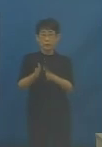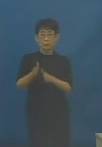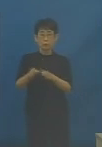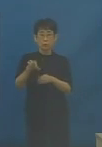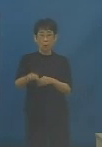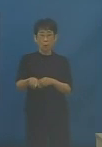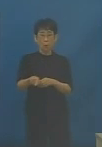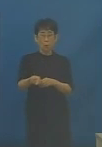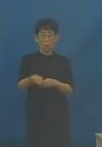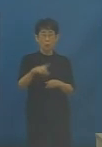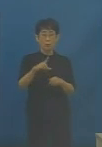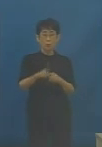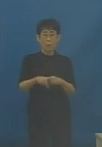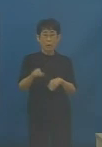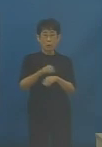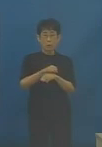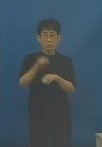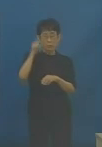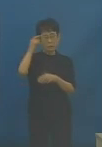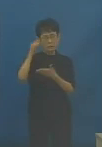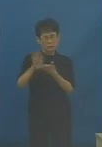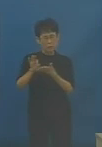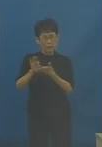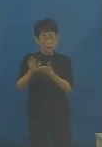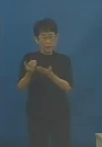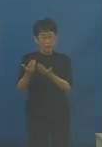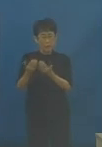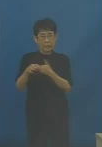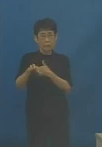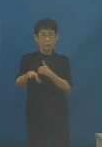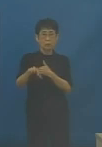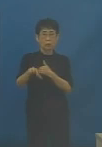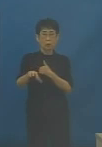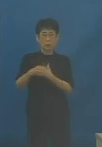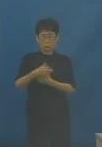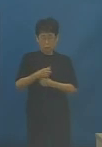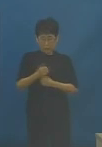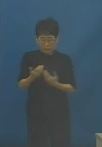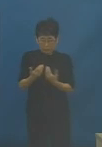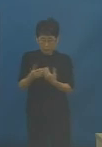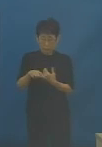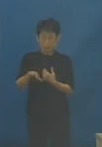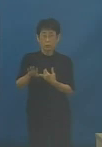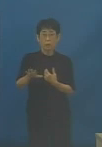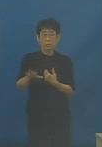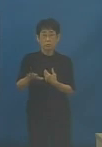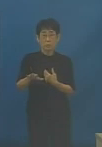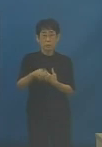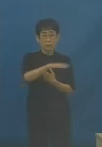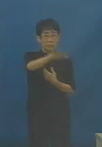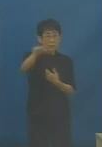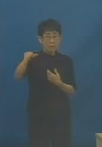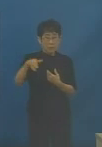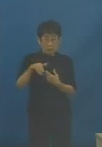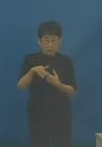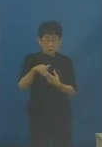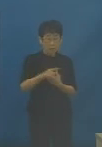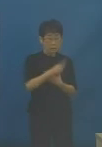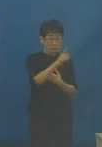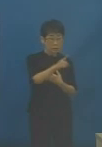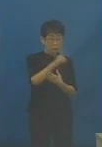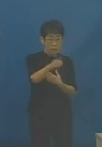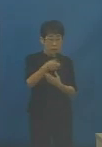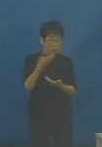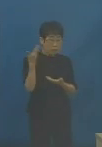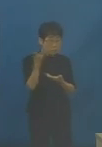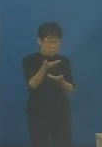り気をつかなきゃいけない事情は残念ながらまだ続いておりまして、これ取材もしていただければお分かりいただけると思いますけども